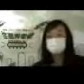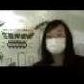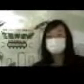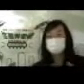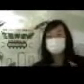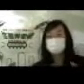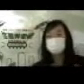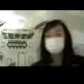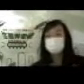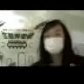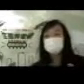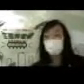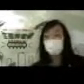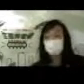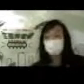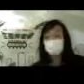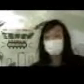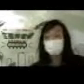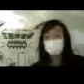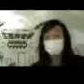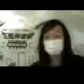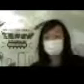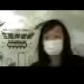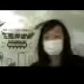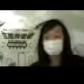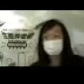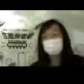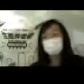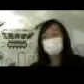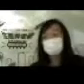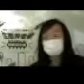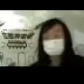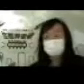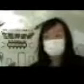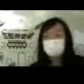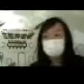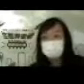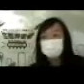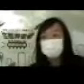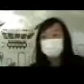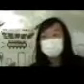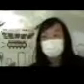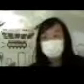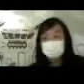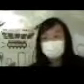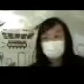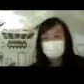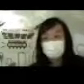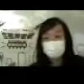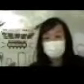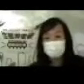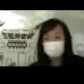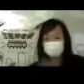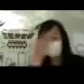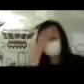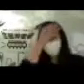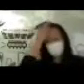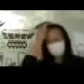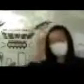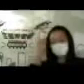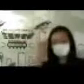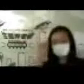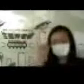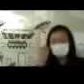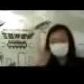长，形成一个好似网状咁样嘅叶头，就系我哋今日所见到嘅呢一个情景